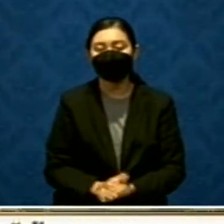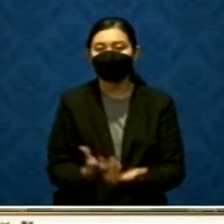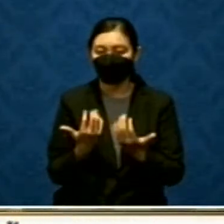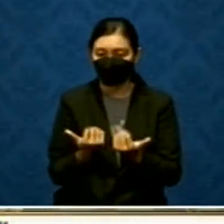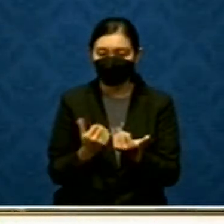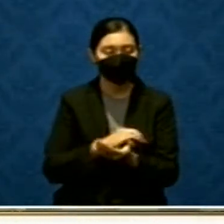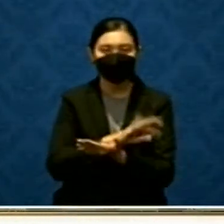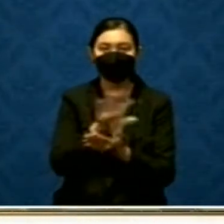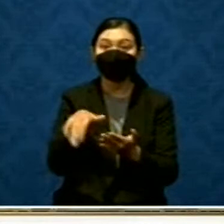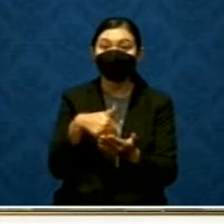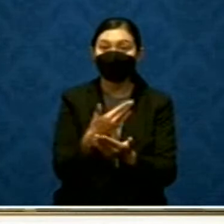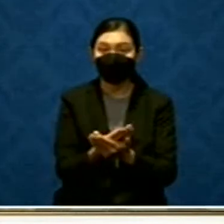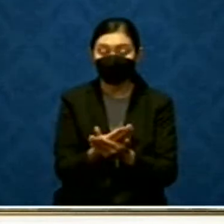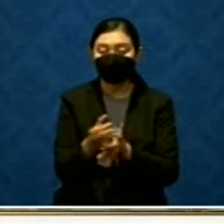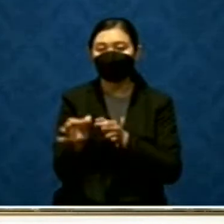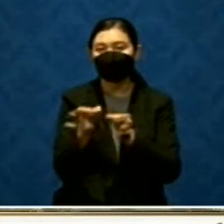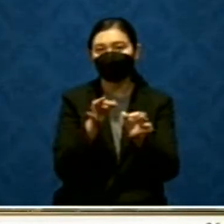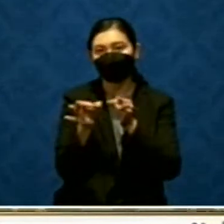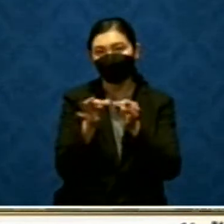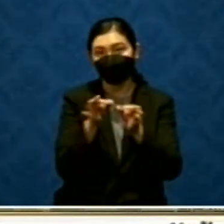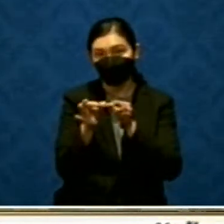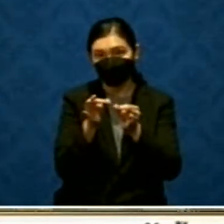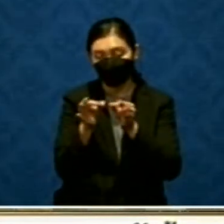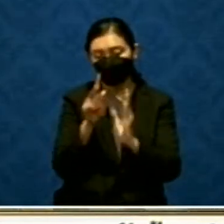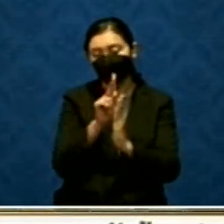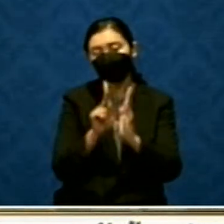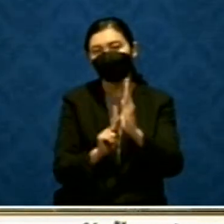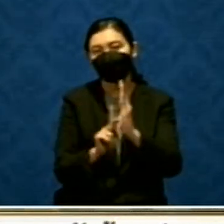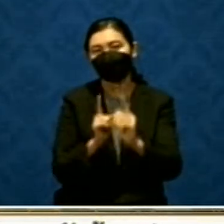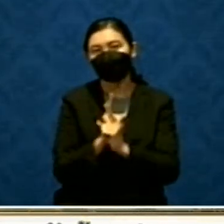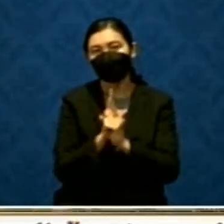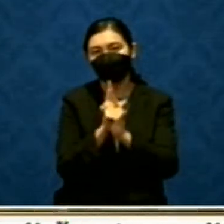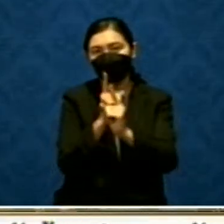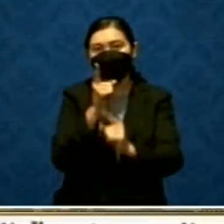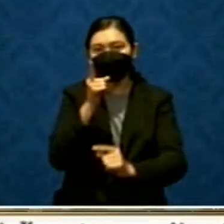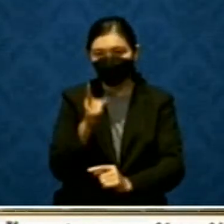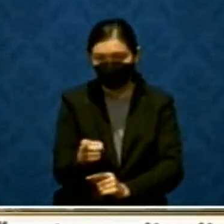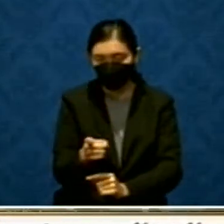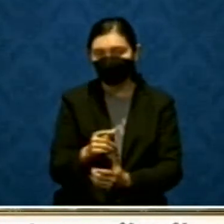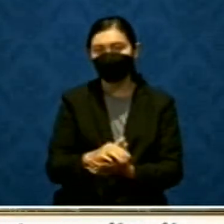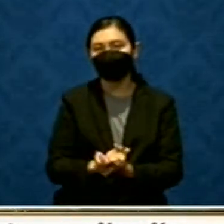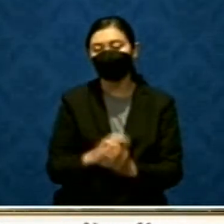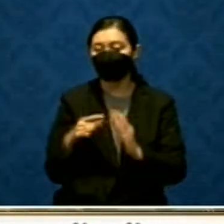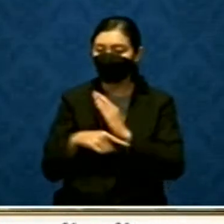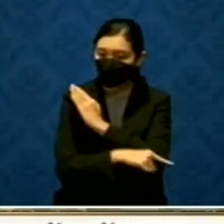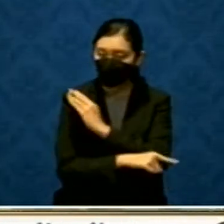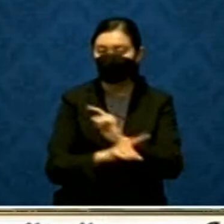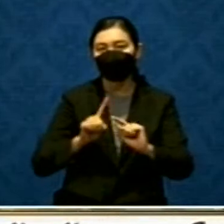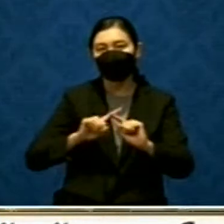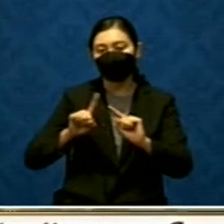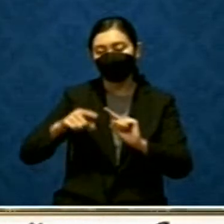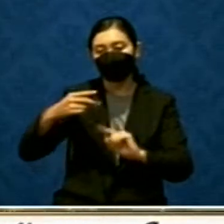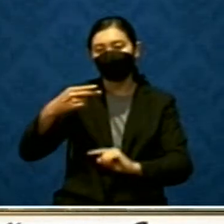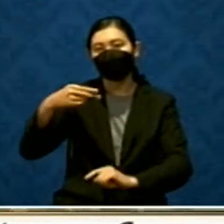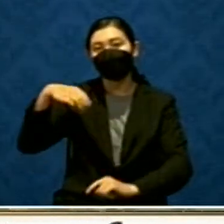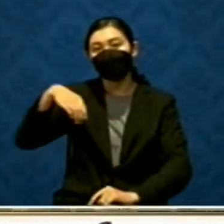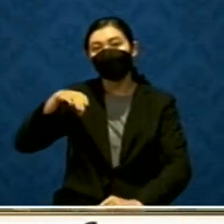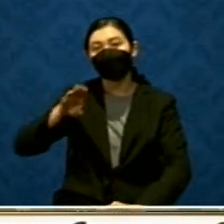เรื่องที่ได้ดำเนินการตามกฎหมายนะครับแล้วก็ไม่ได้มีส่วนเกี่ยวข้องอะไรกับหจก.บุรีเจริญนะ